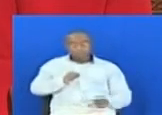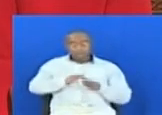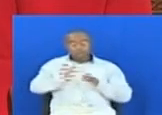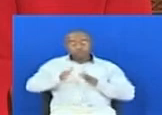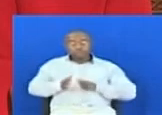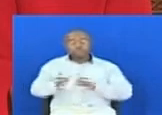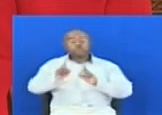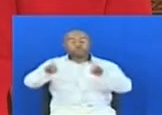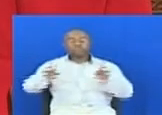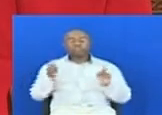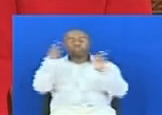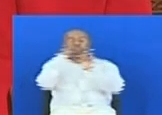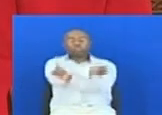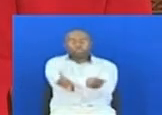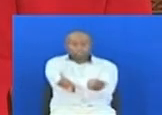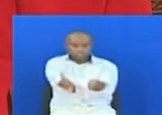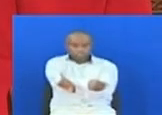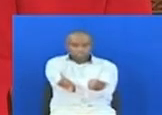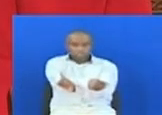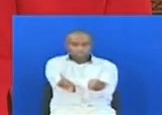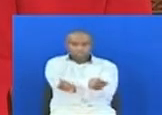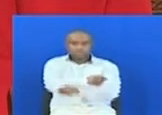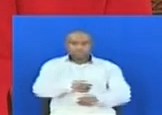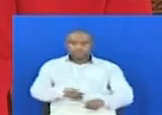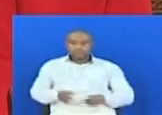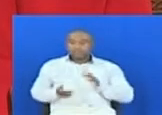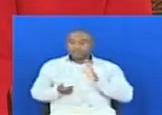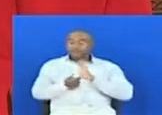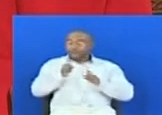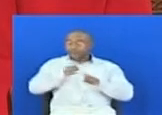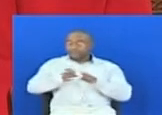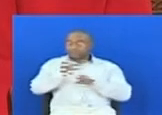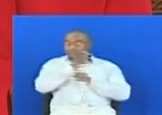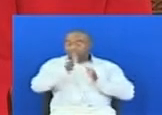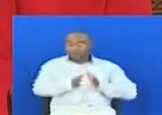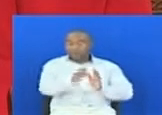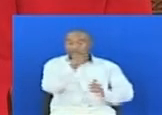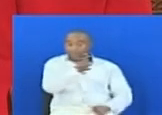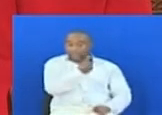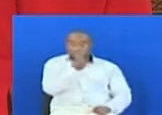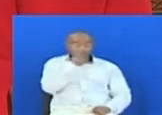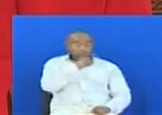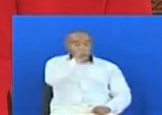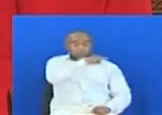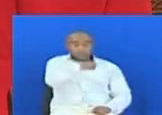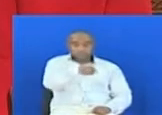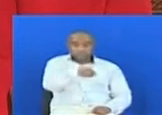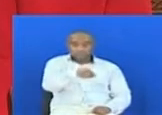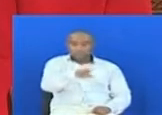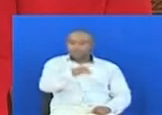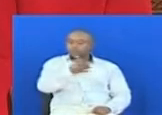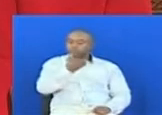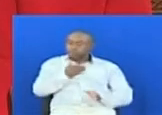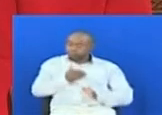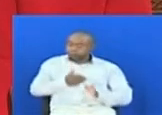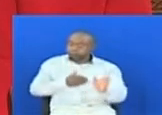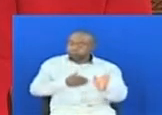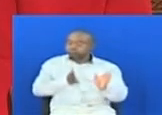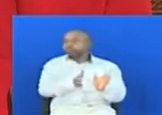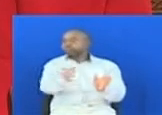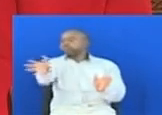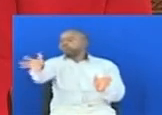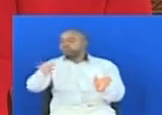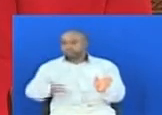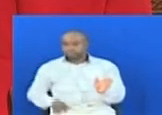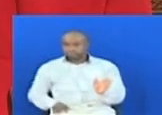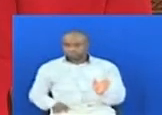nyingine. Wakati mwingine ukienda barabara ukiwa peke yako unaweza kuona umekosea, lakini hakuwa amekosea kwa sababu hatua